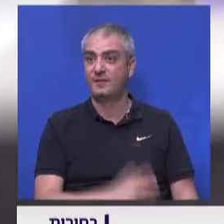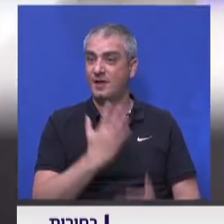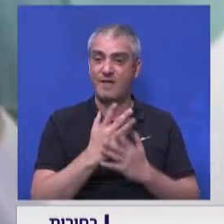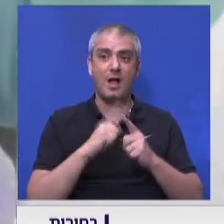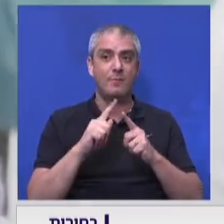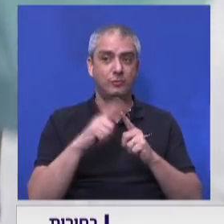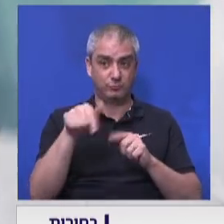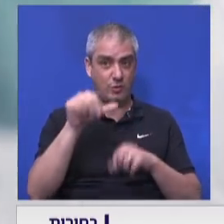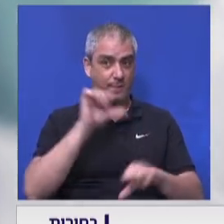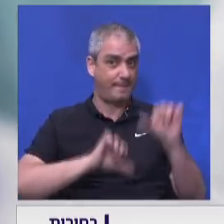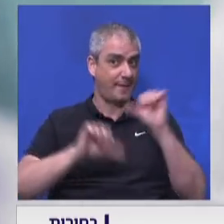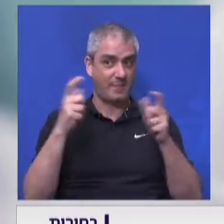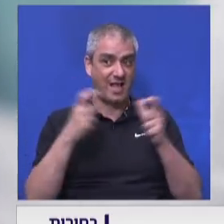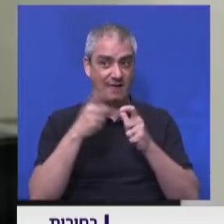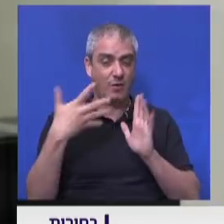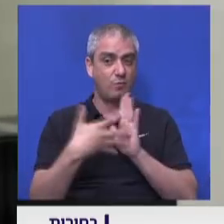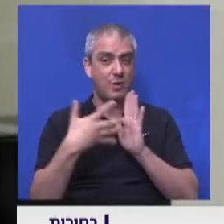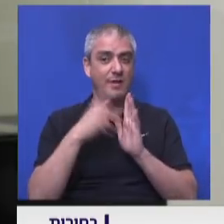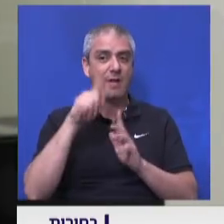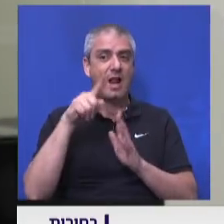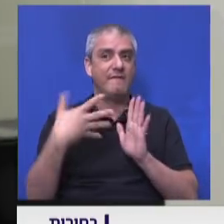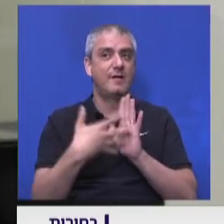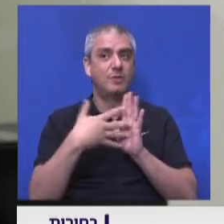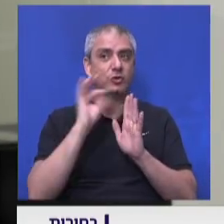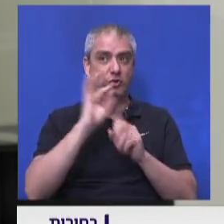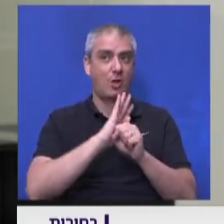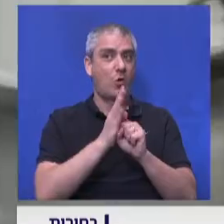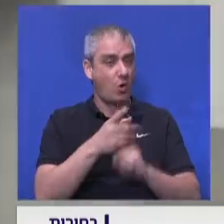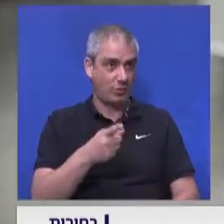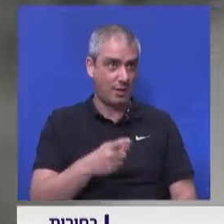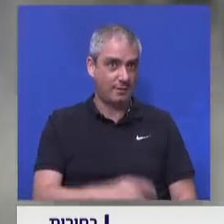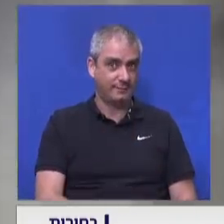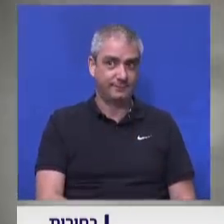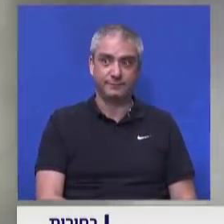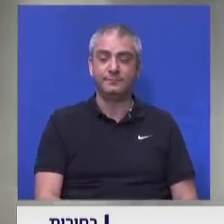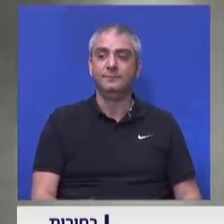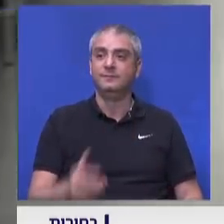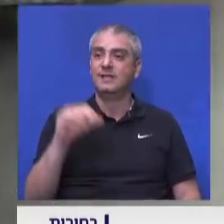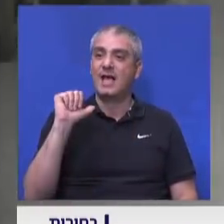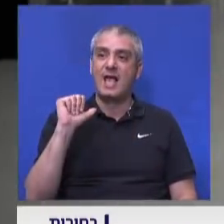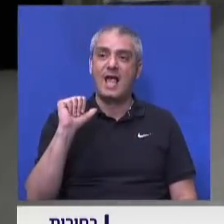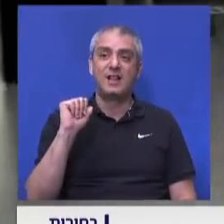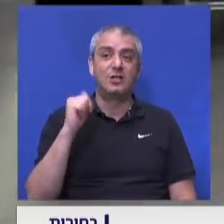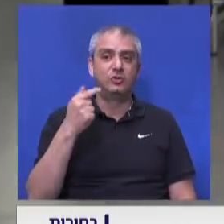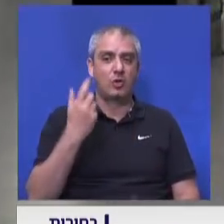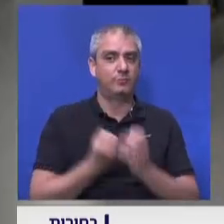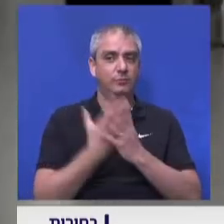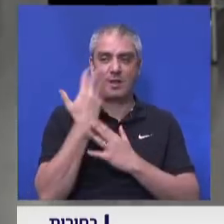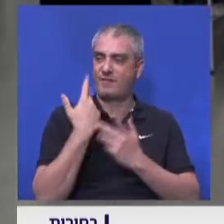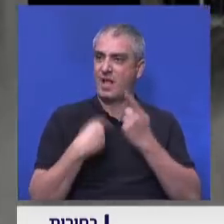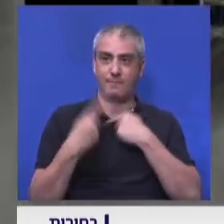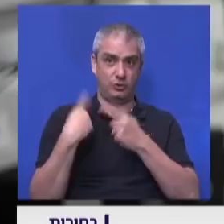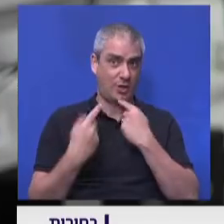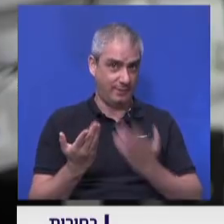במעבדות החברה, בודקים מאות אלפי דגימות של קורון. 8genomics למעשה היא הוקמה לפני מספר שנים על